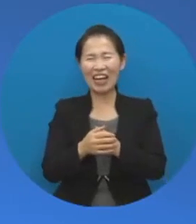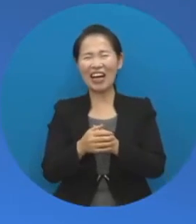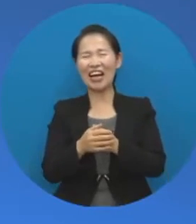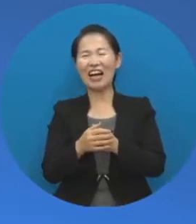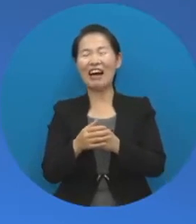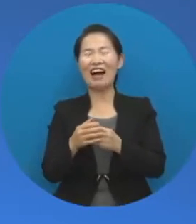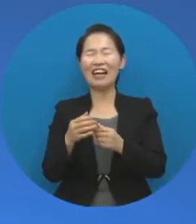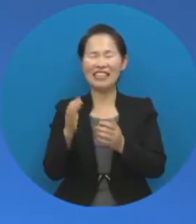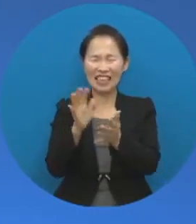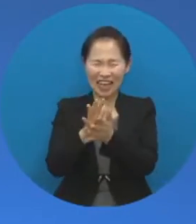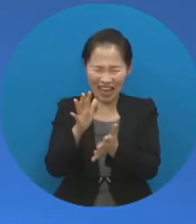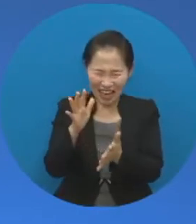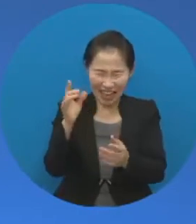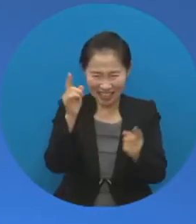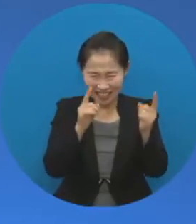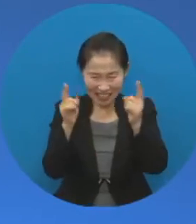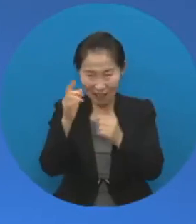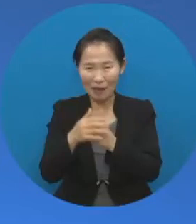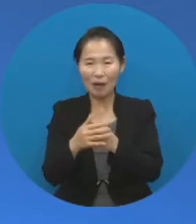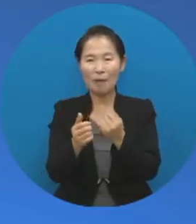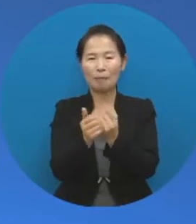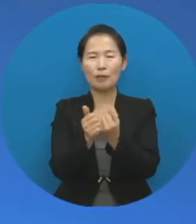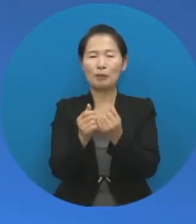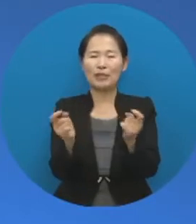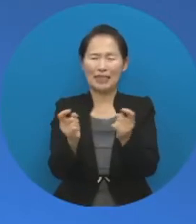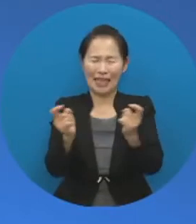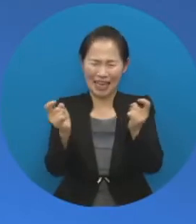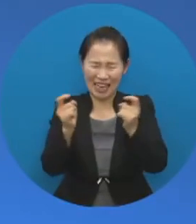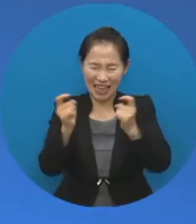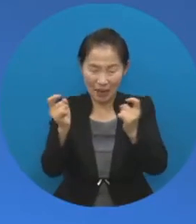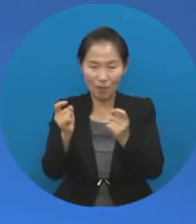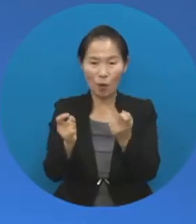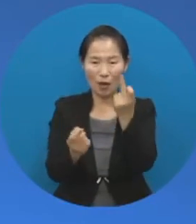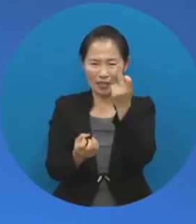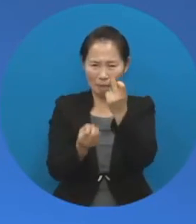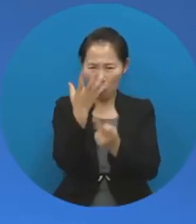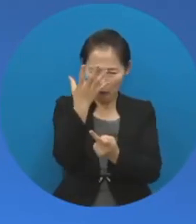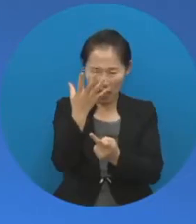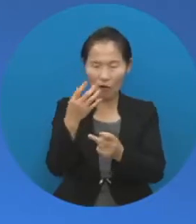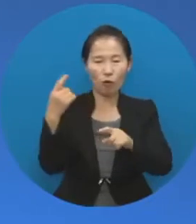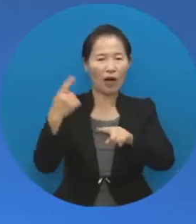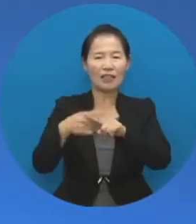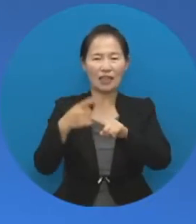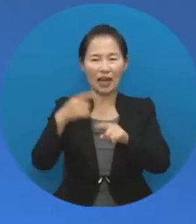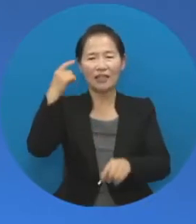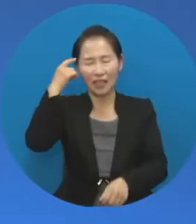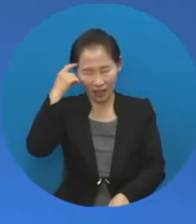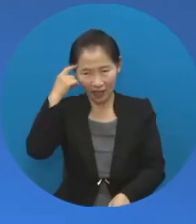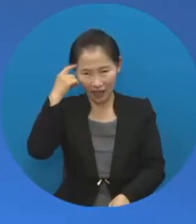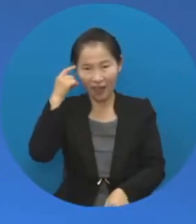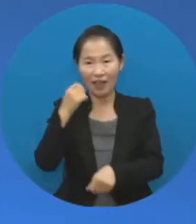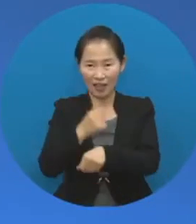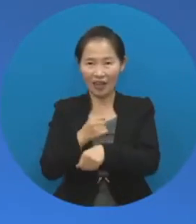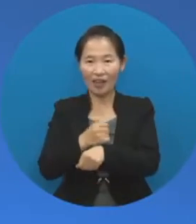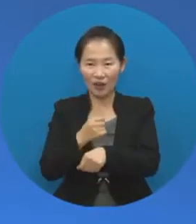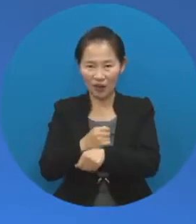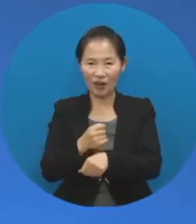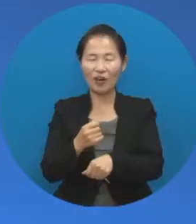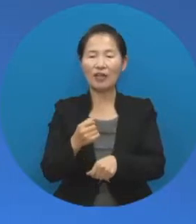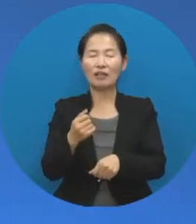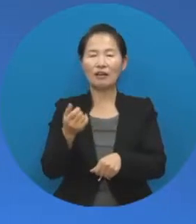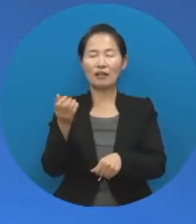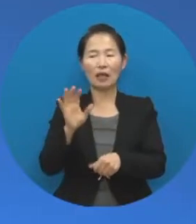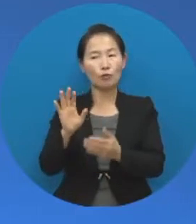용암에 상처받고, 저는 이 부부싸움이 화산폭발이라고 생각을 해요. 그러니까 아이들 책을 읽어주면서 이게 이제 생각이 정리가